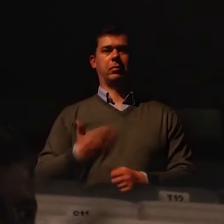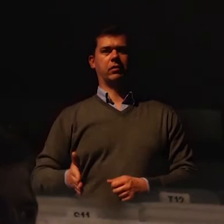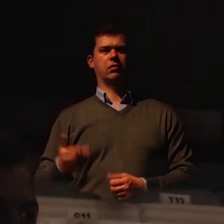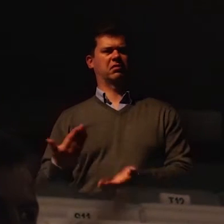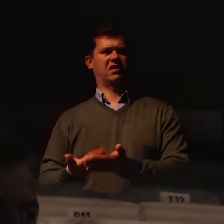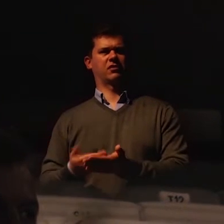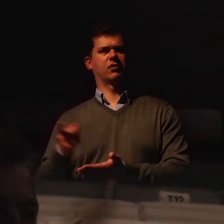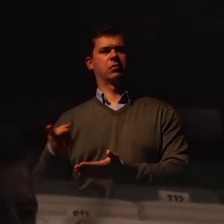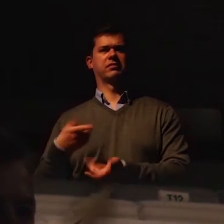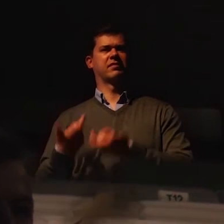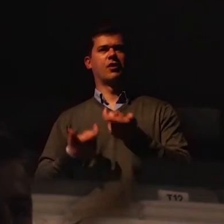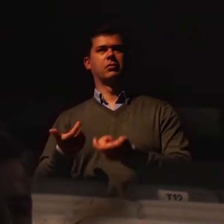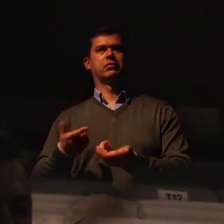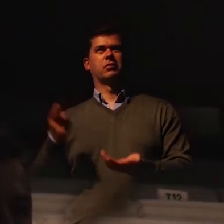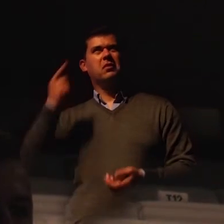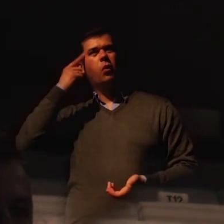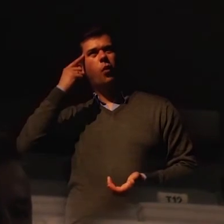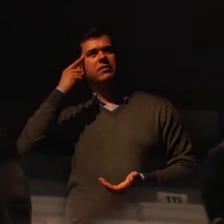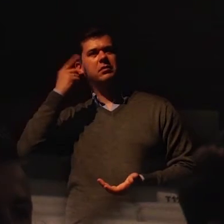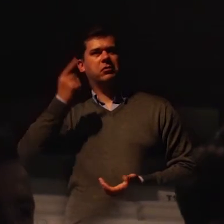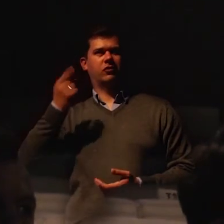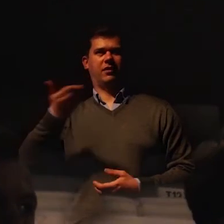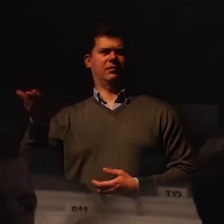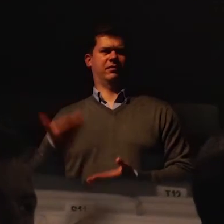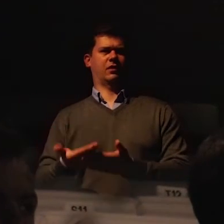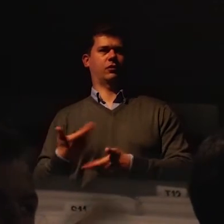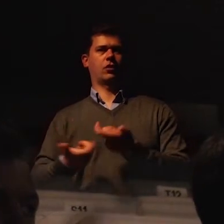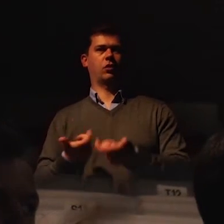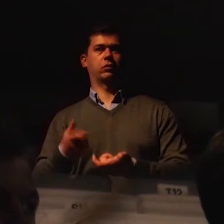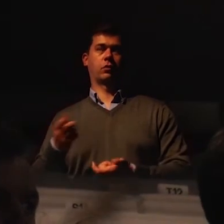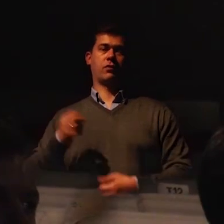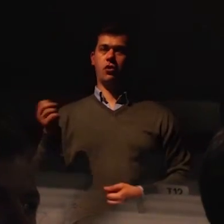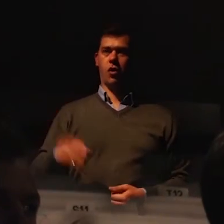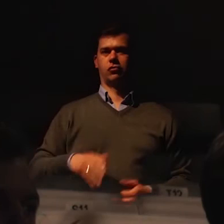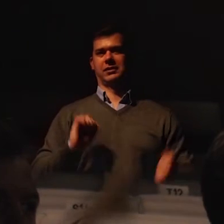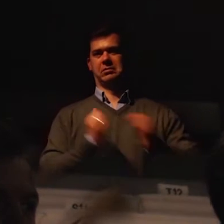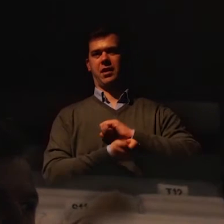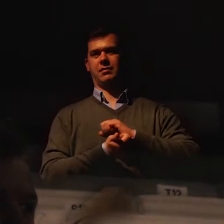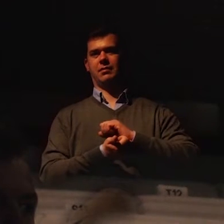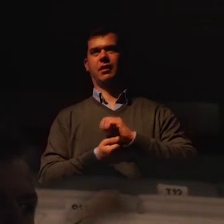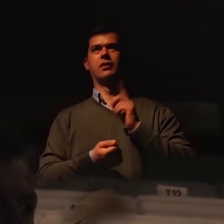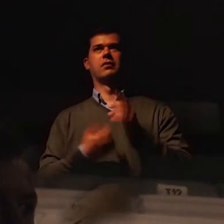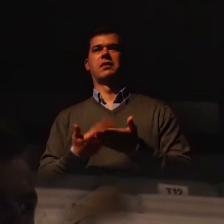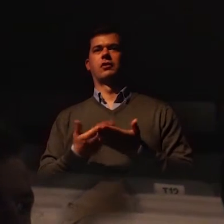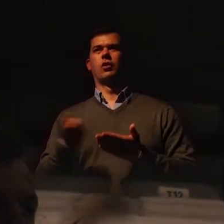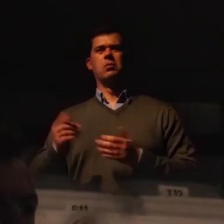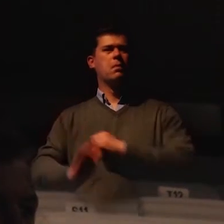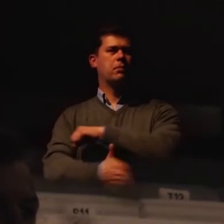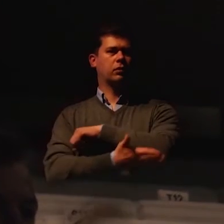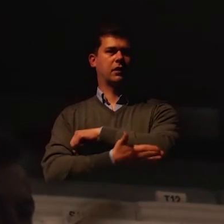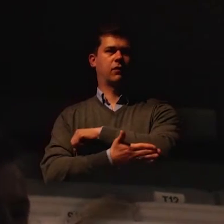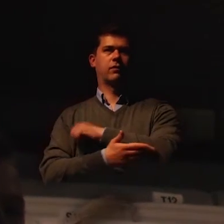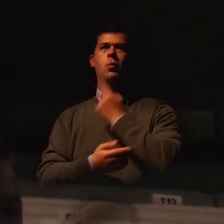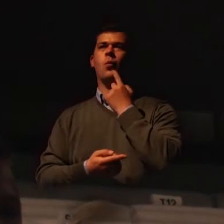w tej mentalności tych polityków tej może gorsze gorszej zmiany jeszcze wcześniejszej że że takie fundamentalne rzeczy jak